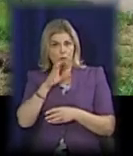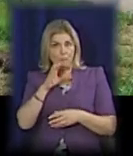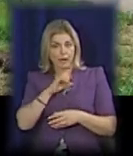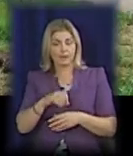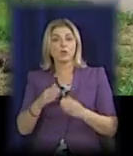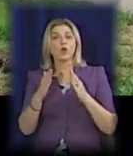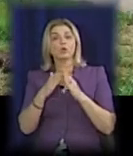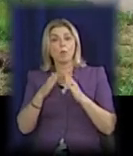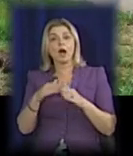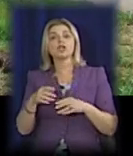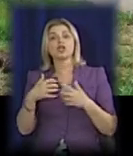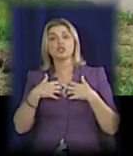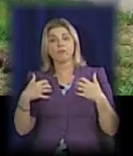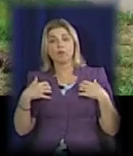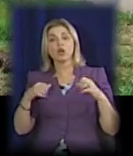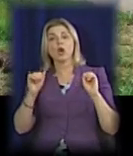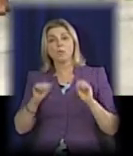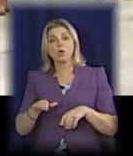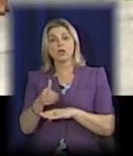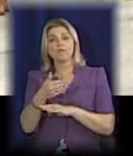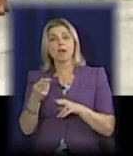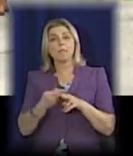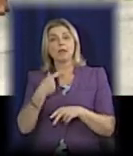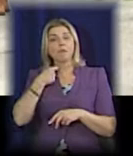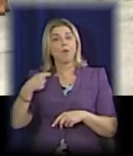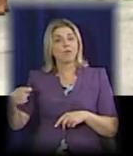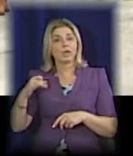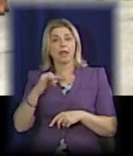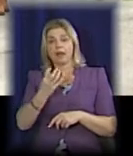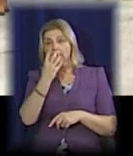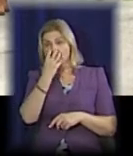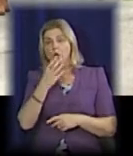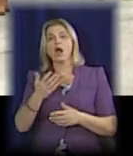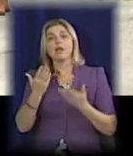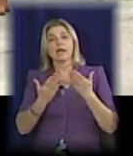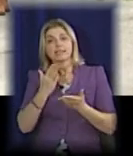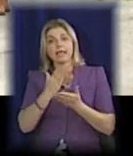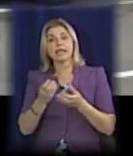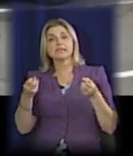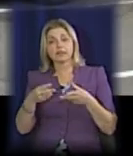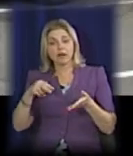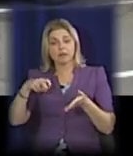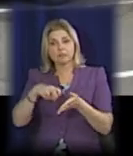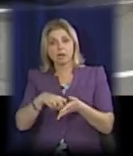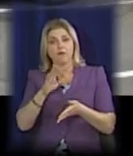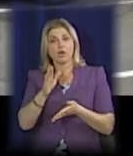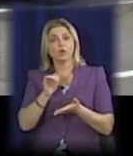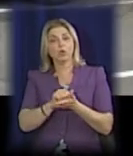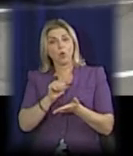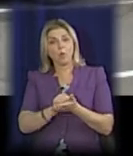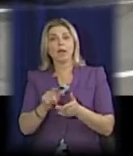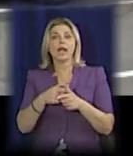Домашніх тварин можна вигулювати без повідка або без намордника в тому випадку, якщо є спеціальна відмітка в документах. Зазвичай це або